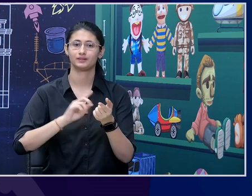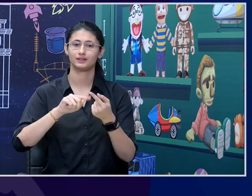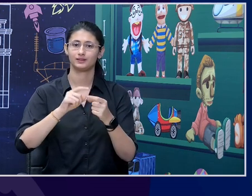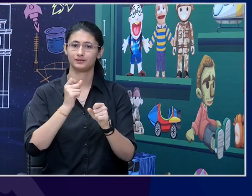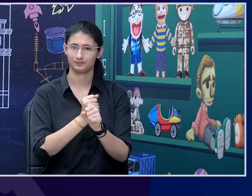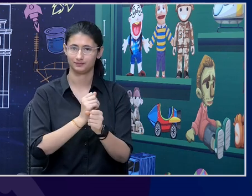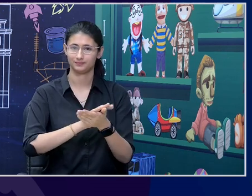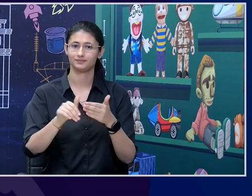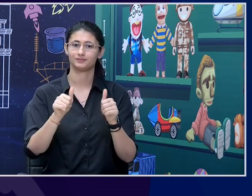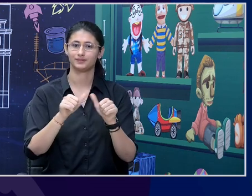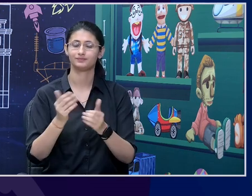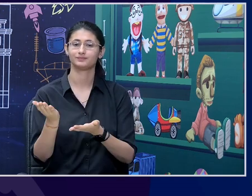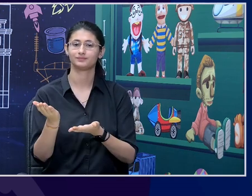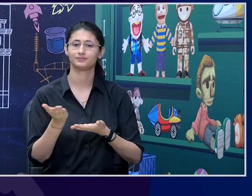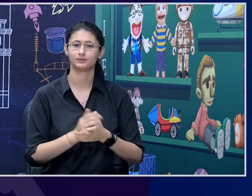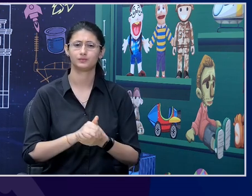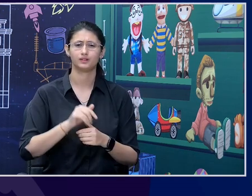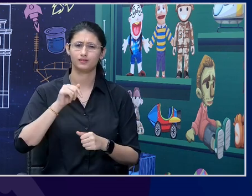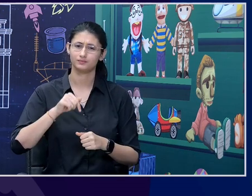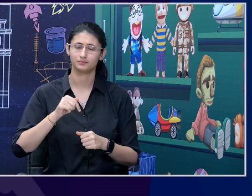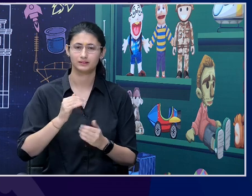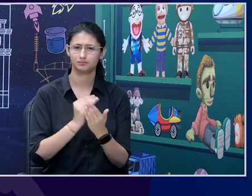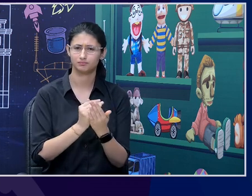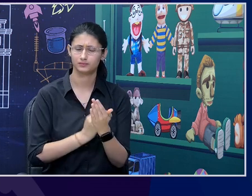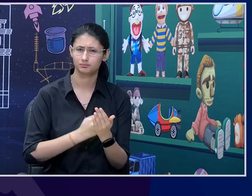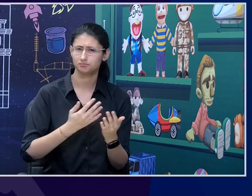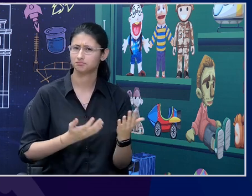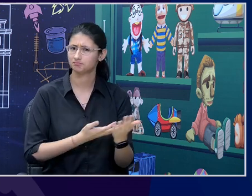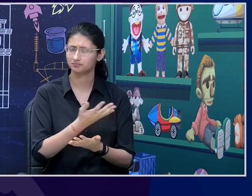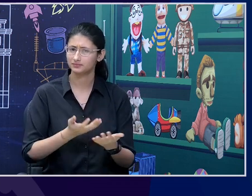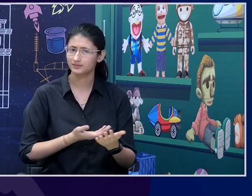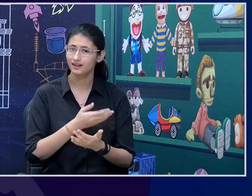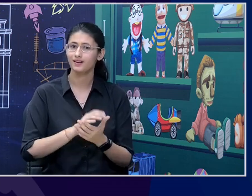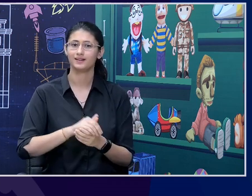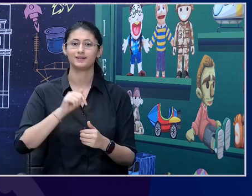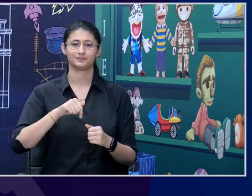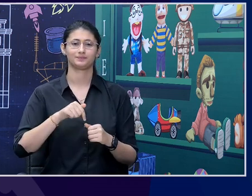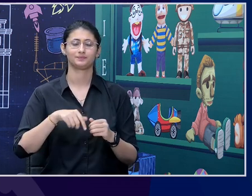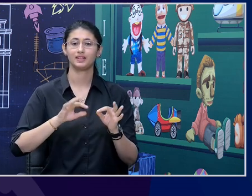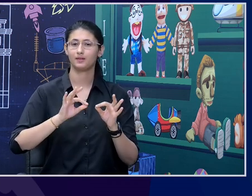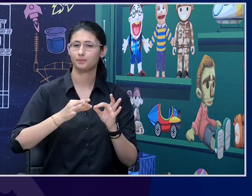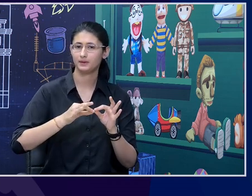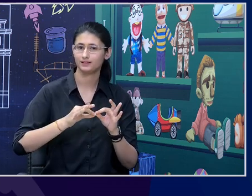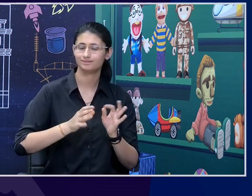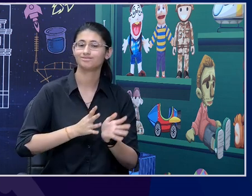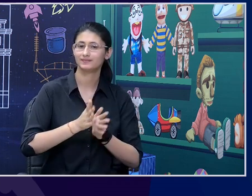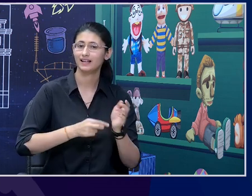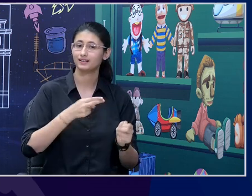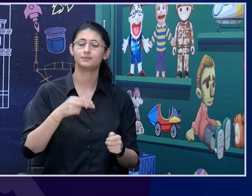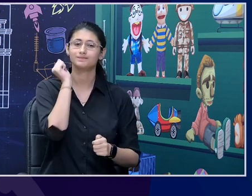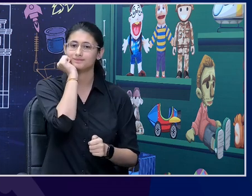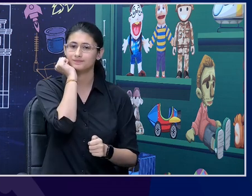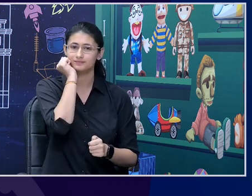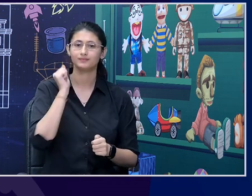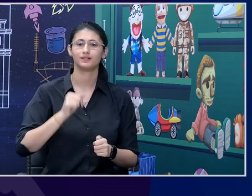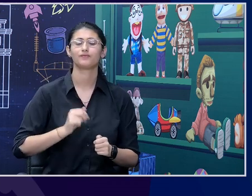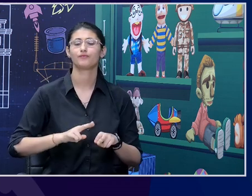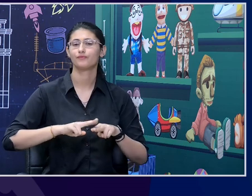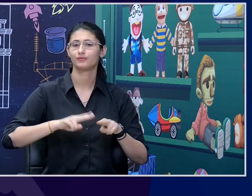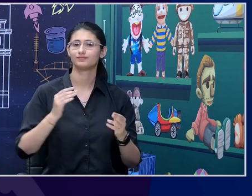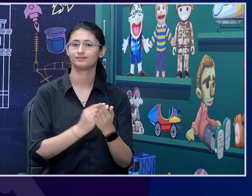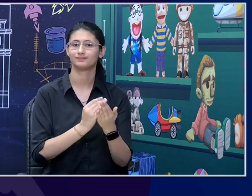और आज हम जो भी पढ़ाई करेंगे जो भी हम यहां पर डिस्कस करेंगे उसे यह इंटरप्र करेंगे साइन लैंग्वेज में